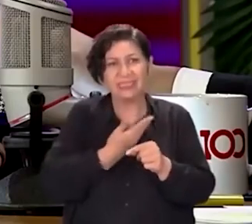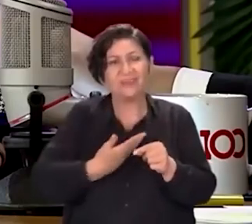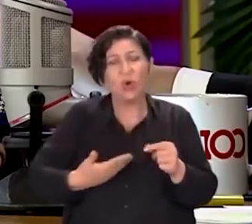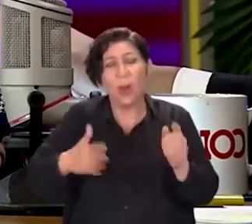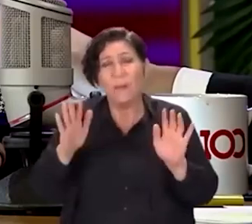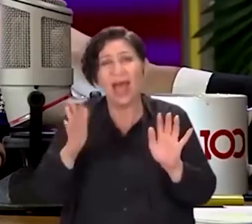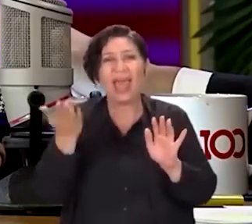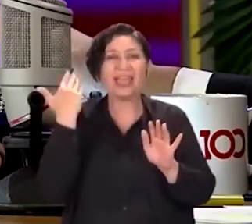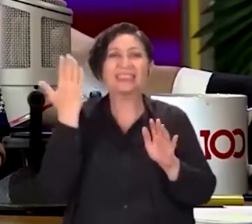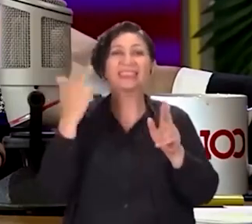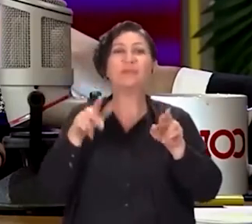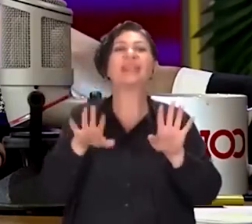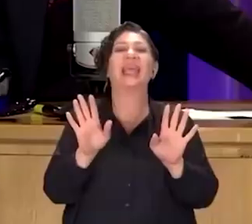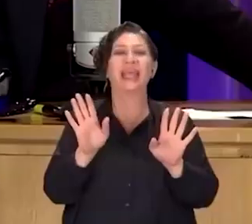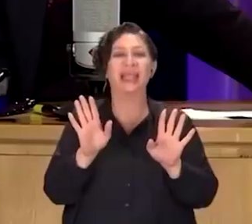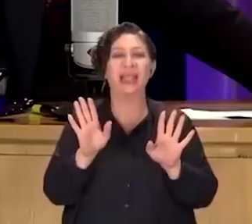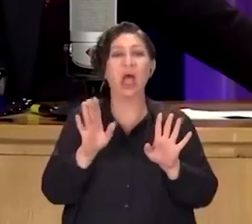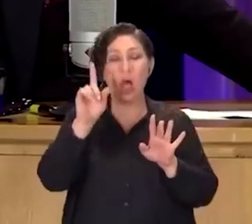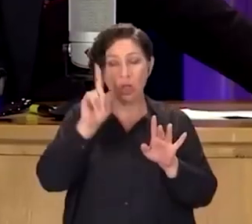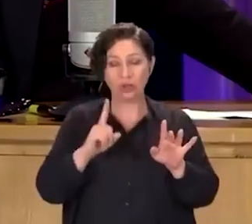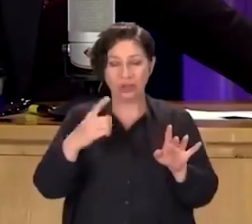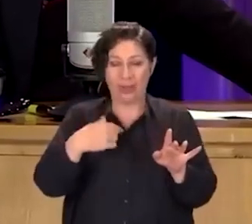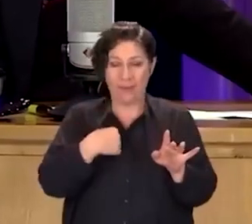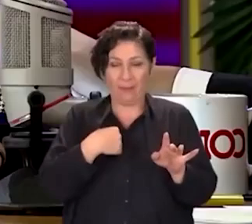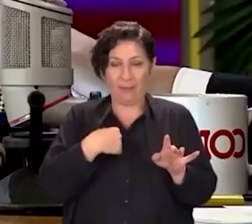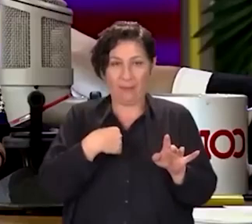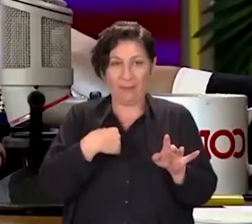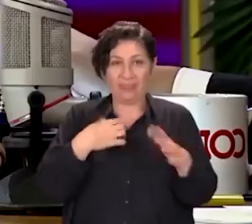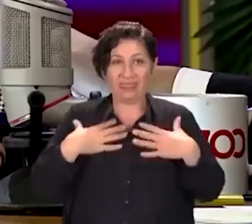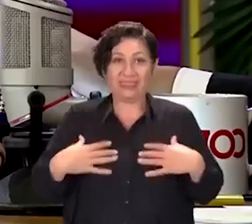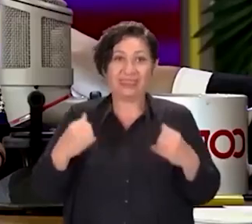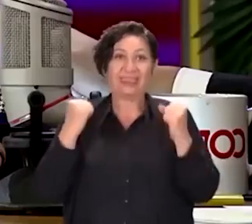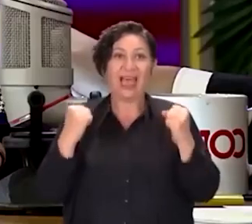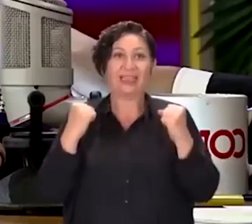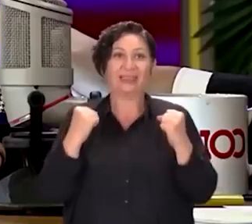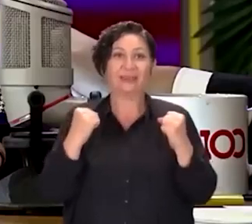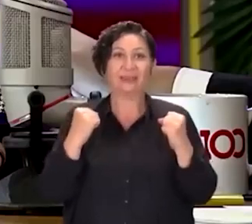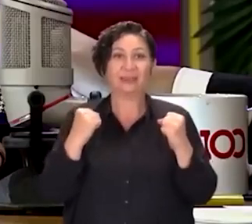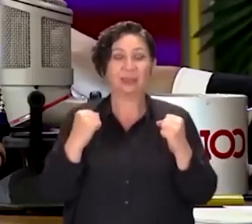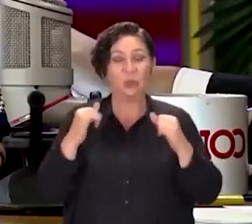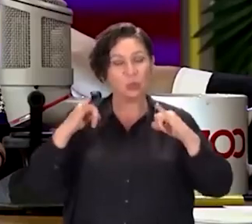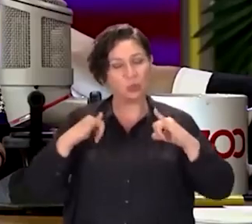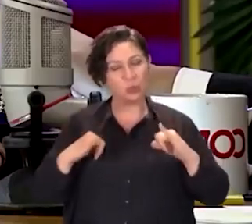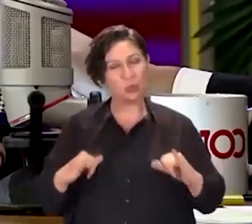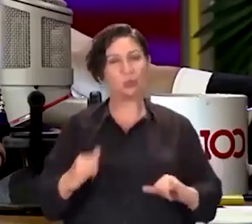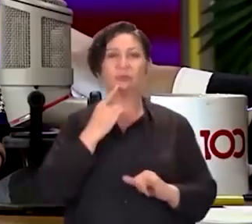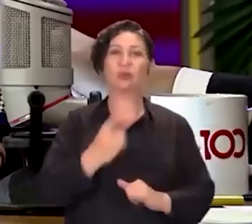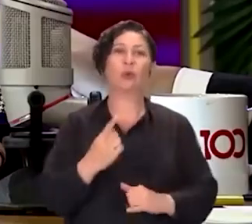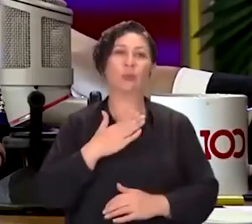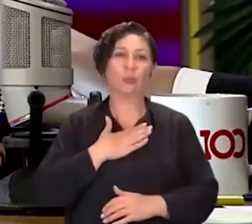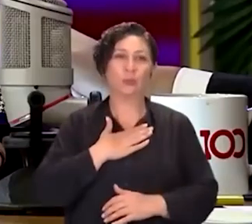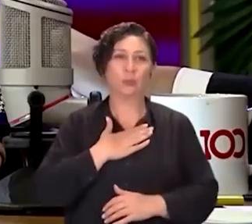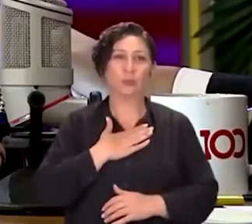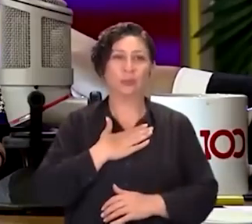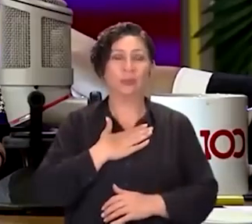seviyorum ama eskisi gibi değil. Önce diyorum ki sağlığım, huzurum diyorum.